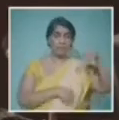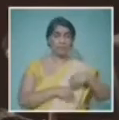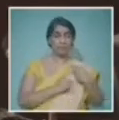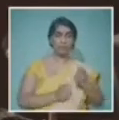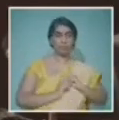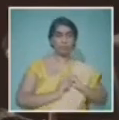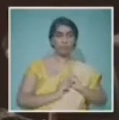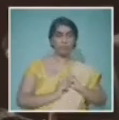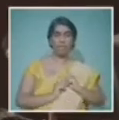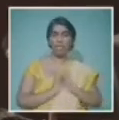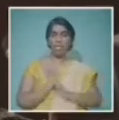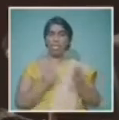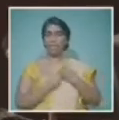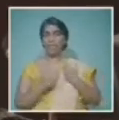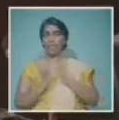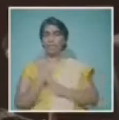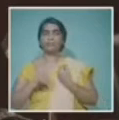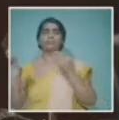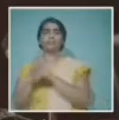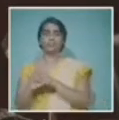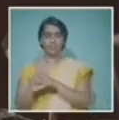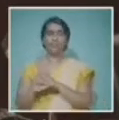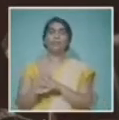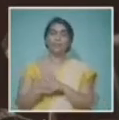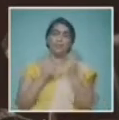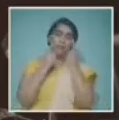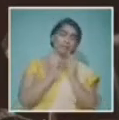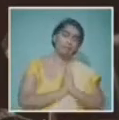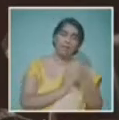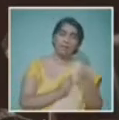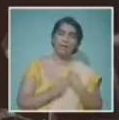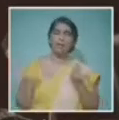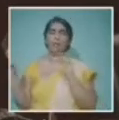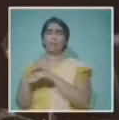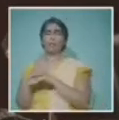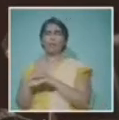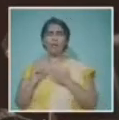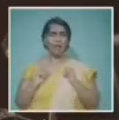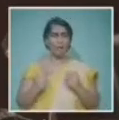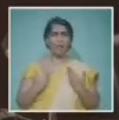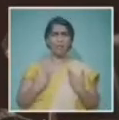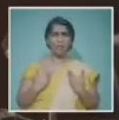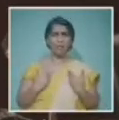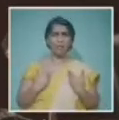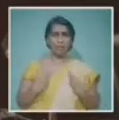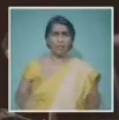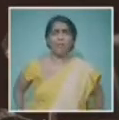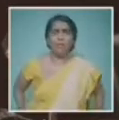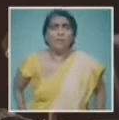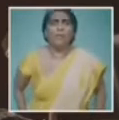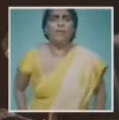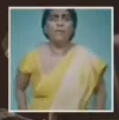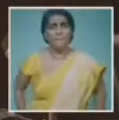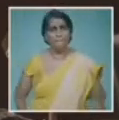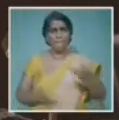ප්‍රතිපත්තියක් කියලා මේ පැත්තෙන් ඇමතිකම අරන් පනිනවා. ජනතාවගෙන් ඡන්දය අරන්ගෙන අඬලා අනිත් පැත්තට ගිහලා පනිනවා. මොකද්ද මේ සිද්ධ වෙලා තිබෙන්නේ? මේ විකෘති